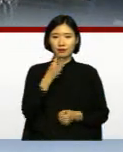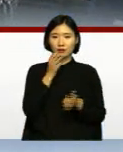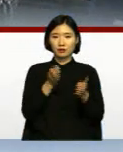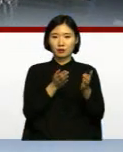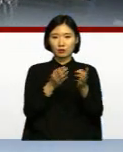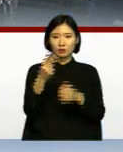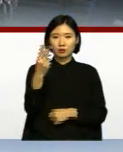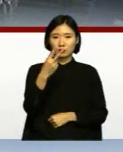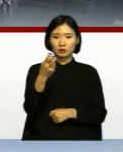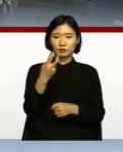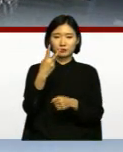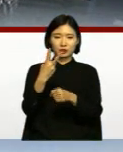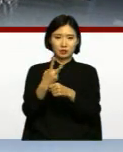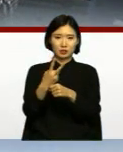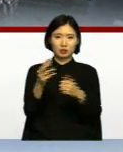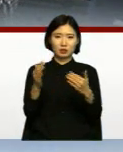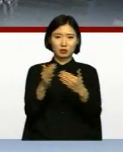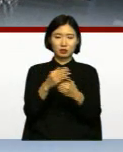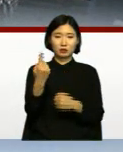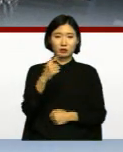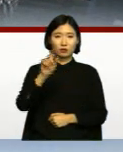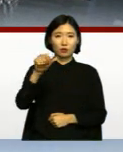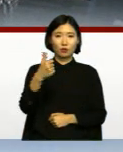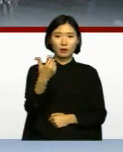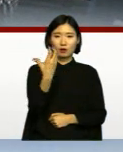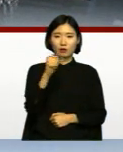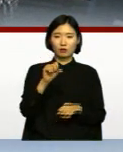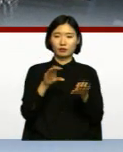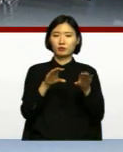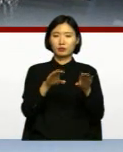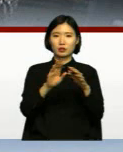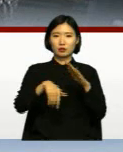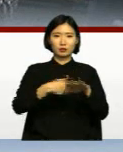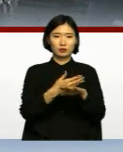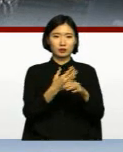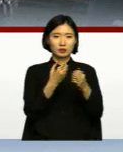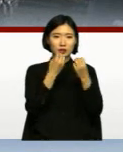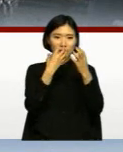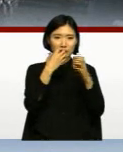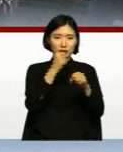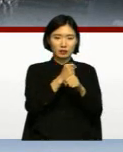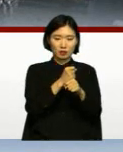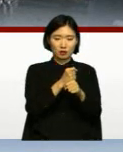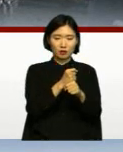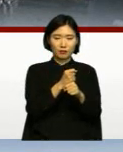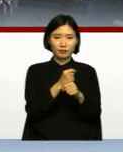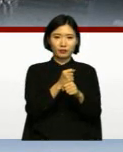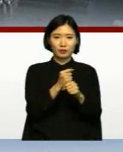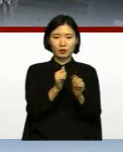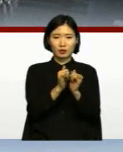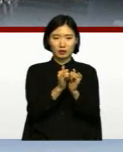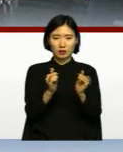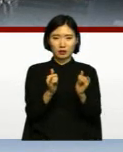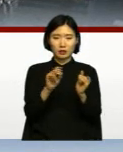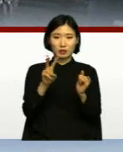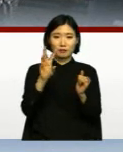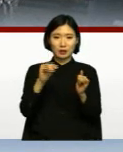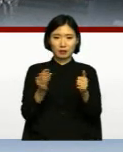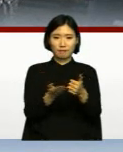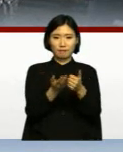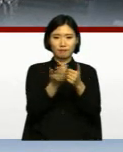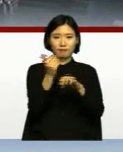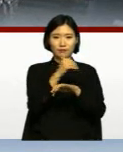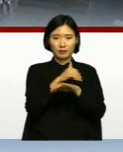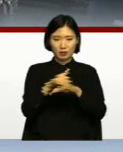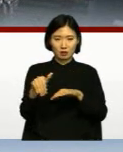경기도가 오는 2022년까지 1,500억 원을 투자해 혁신 창업가 2만 명을 양성 지원할 계획입니다.